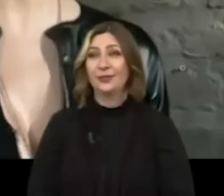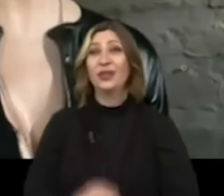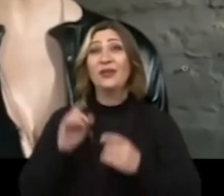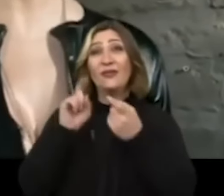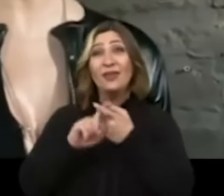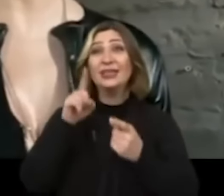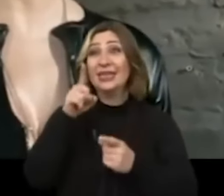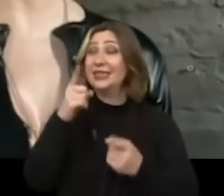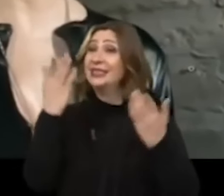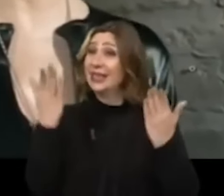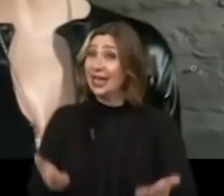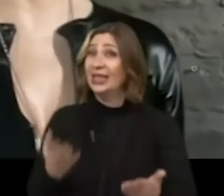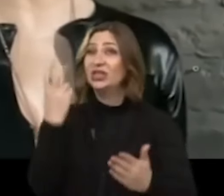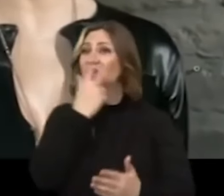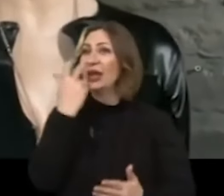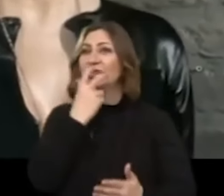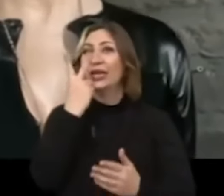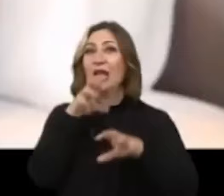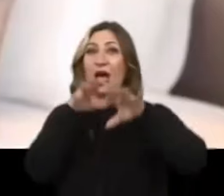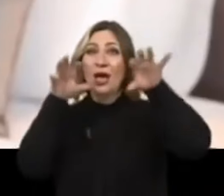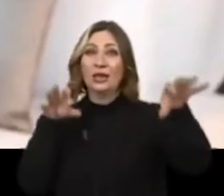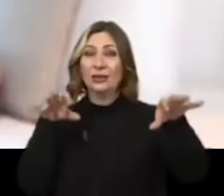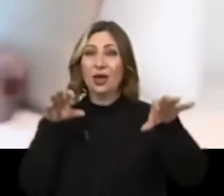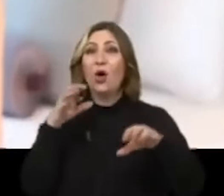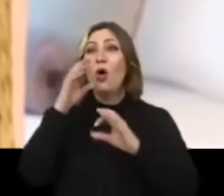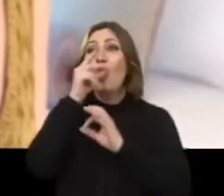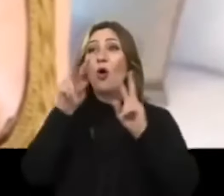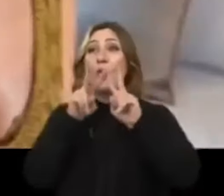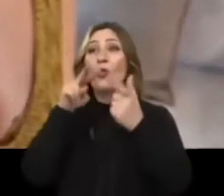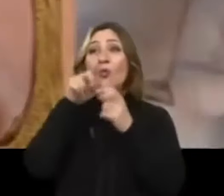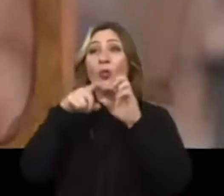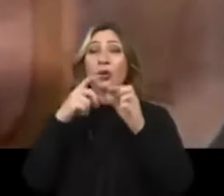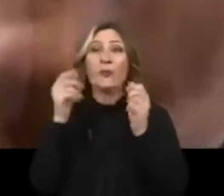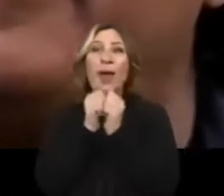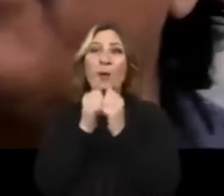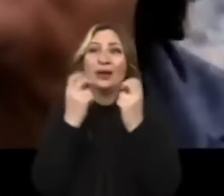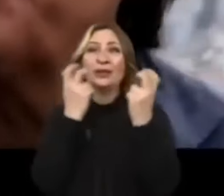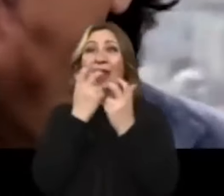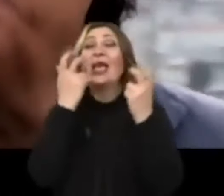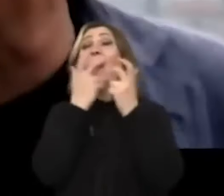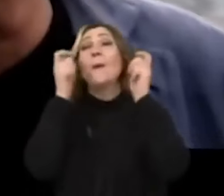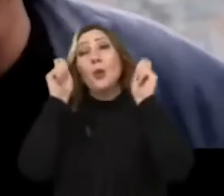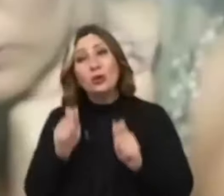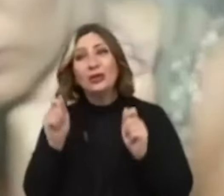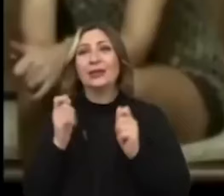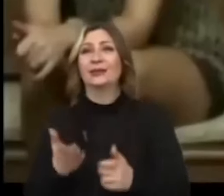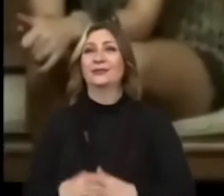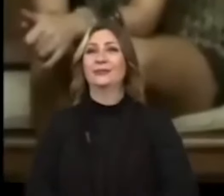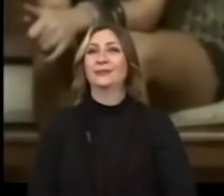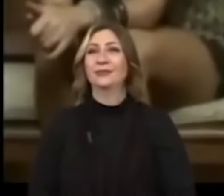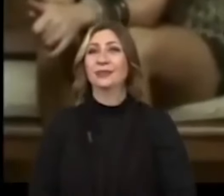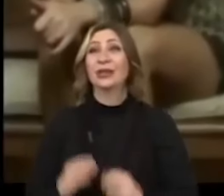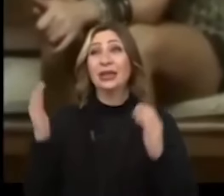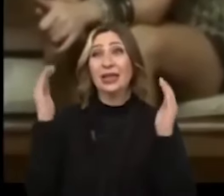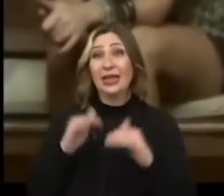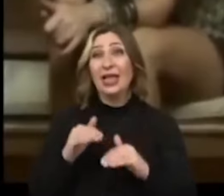Ve senin sayende şarkıcılar ikiye ayrıldı. Ömür Gedik'le düet yapanlar ve yapacak olanlar.